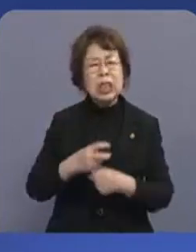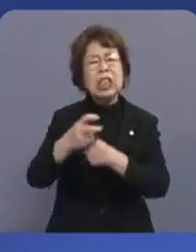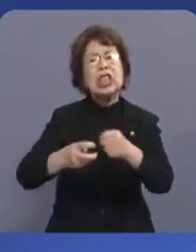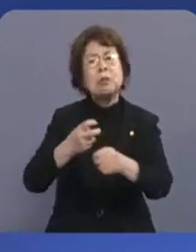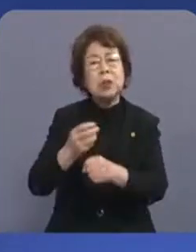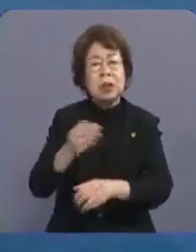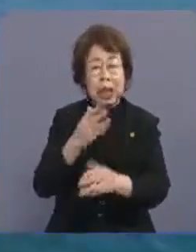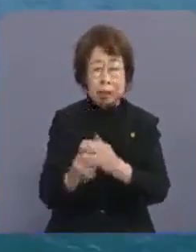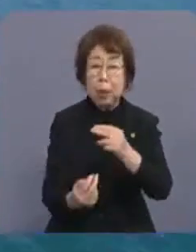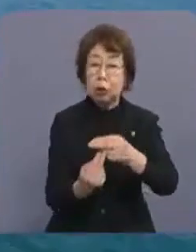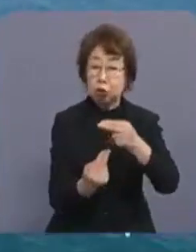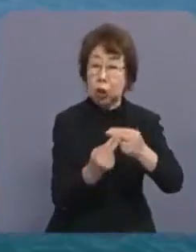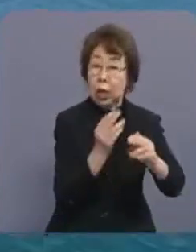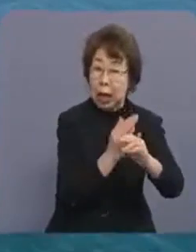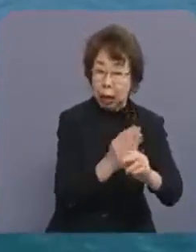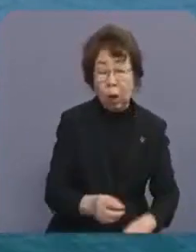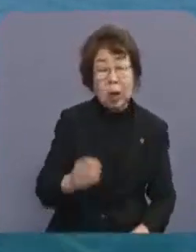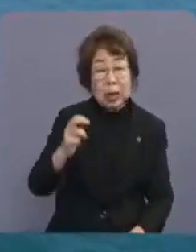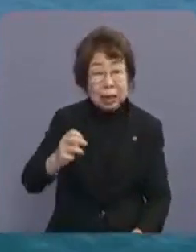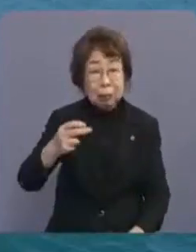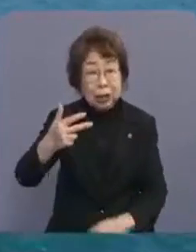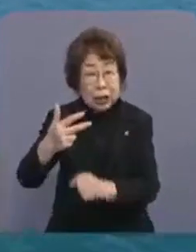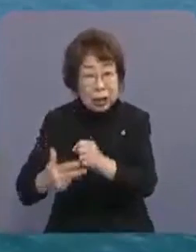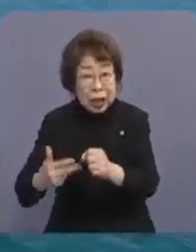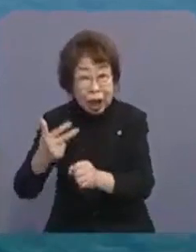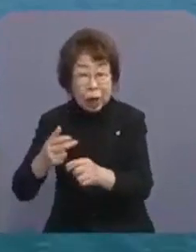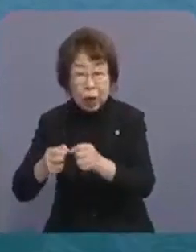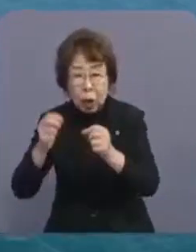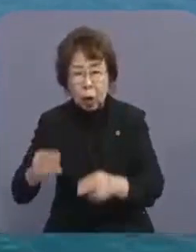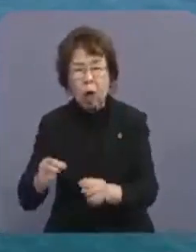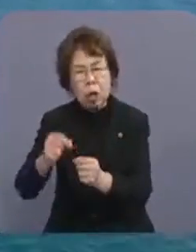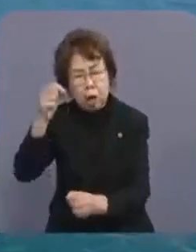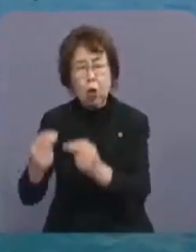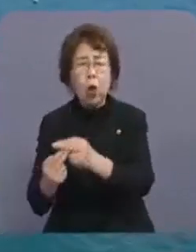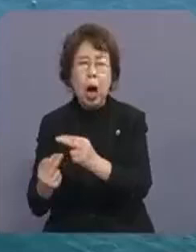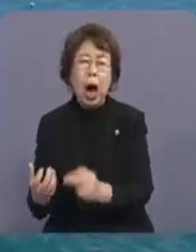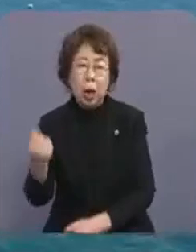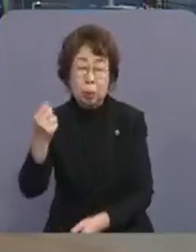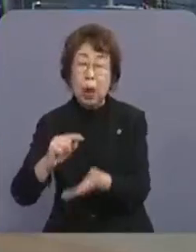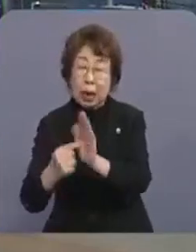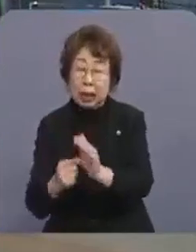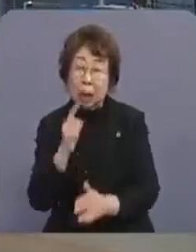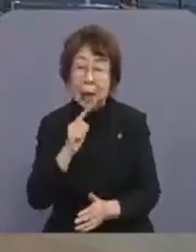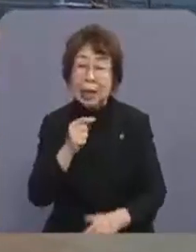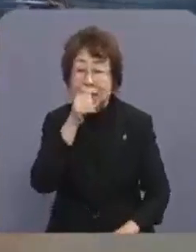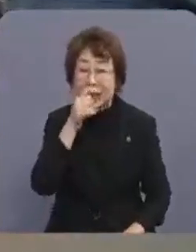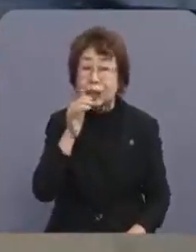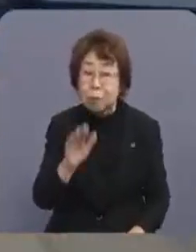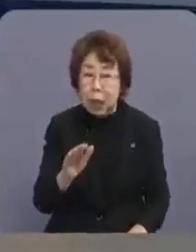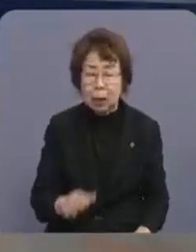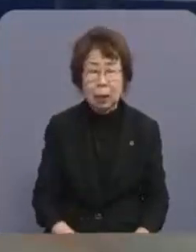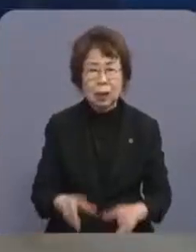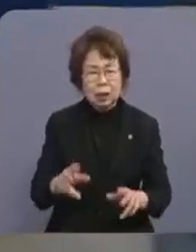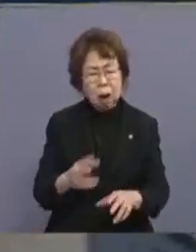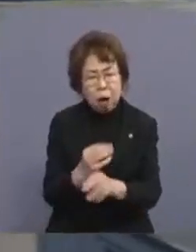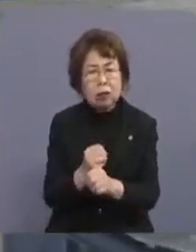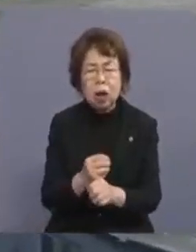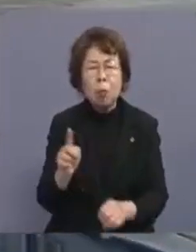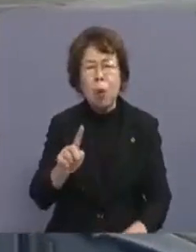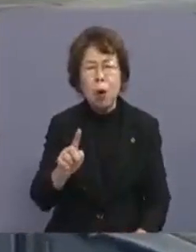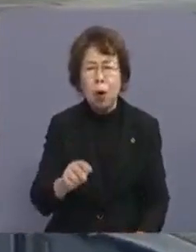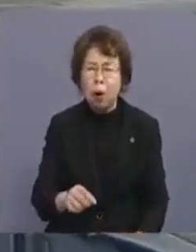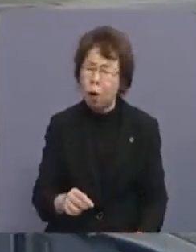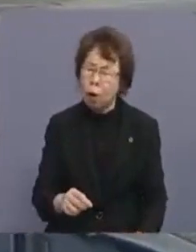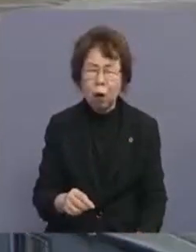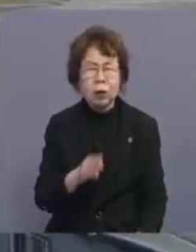내 중간 저장 시설을 37년 내 연구 처분장 확보를 하겠다 이렇게 발표는 했는데요 하지만이 기간 마저도